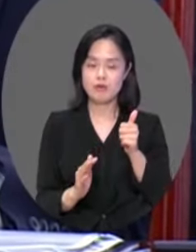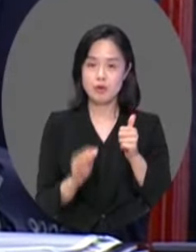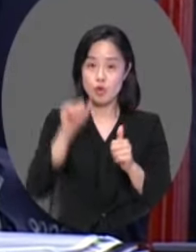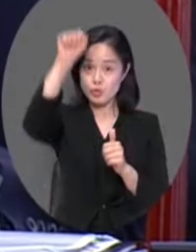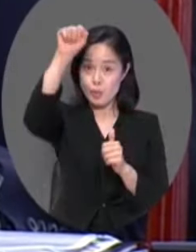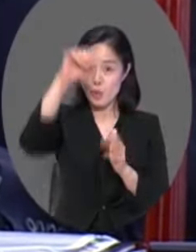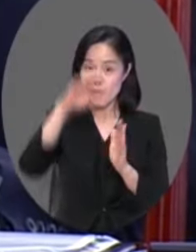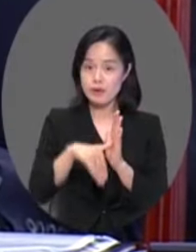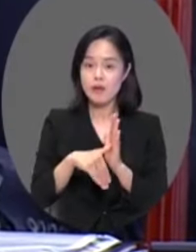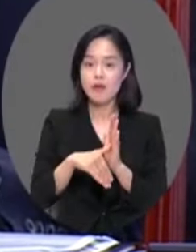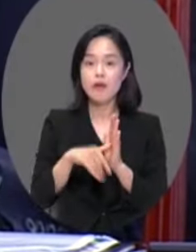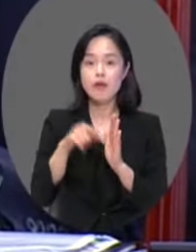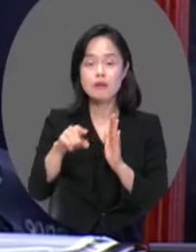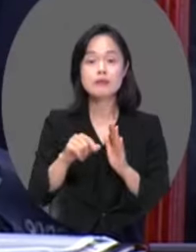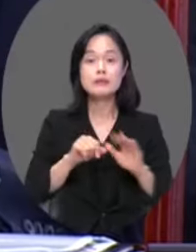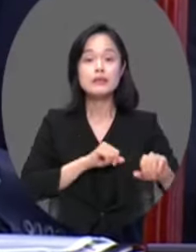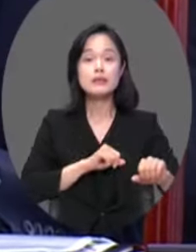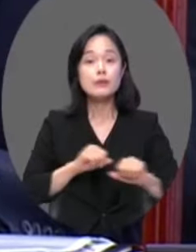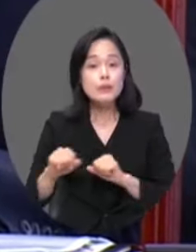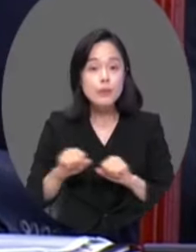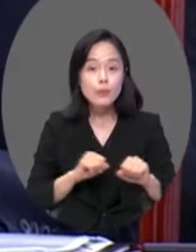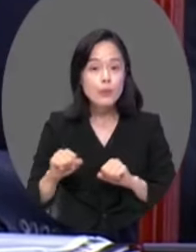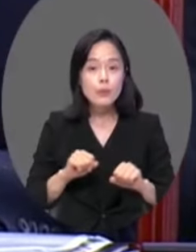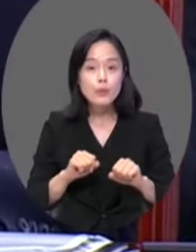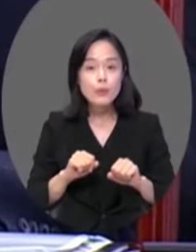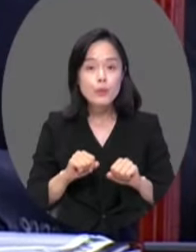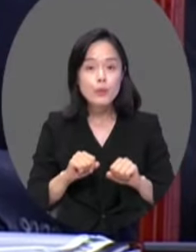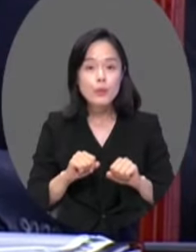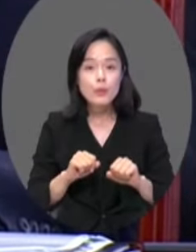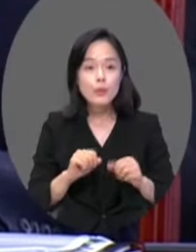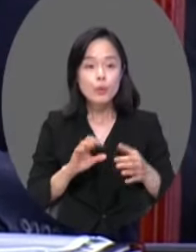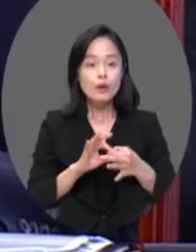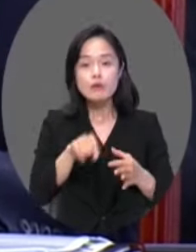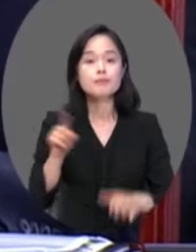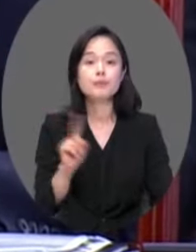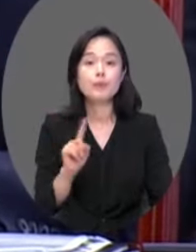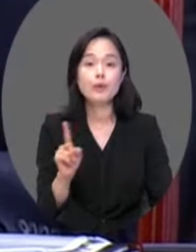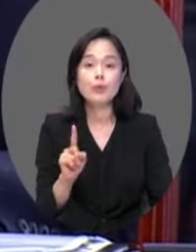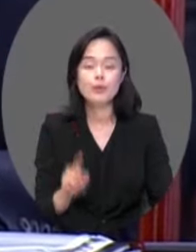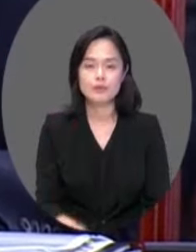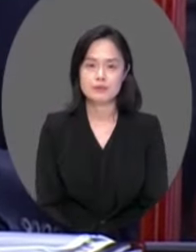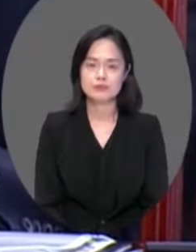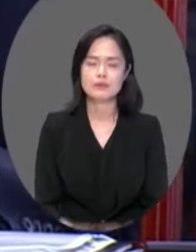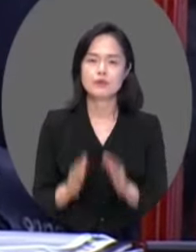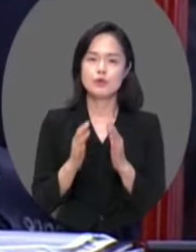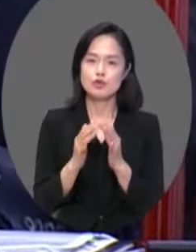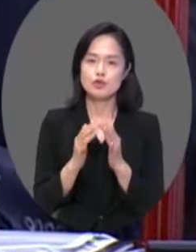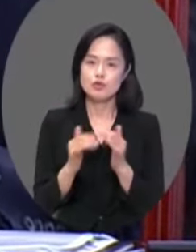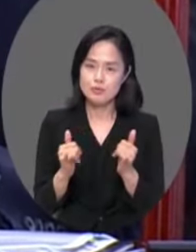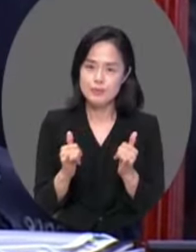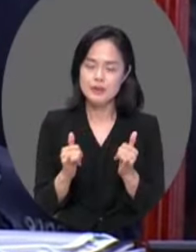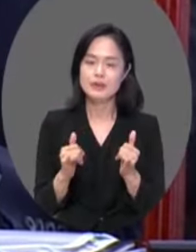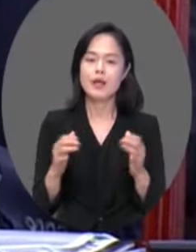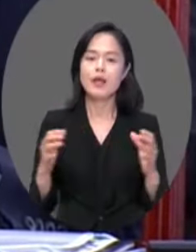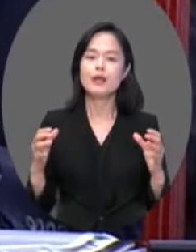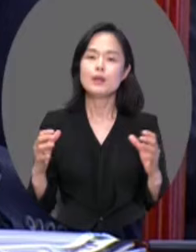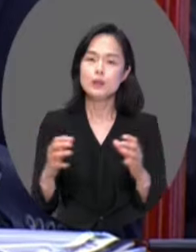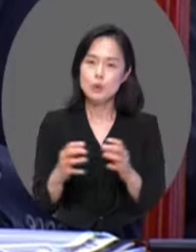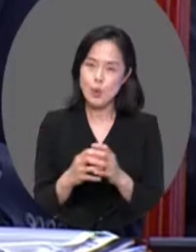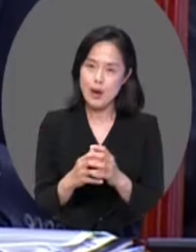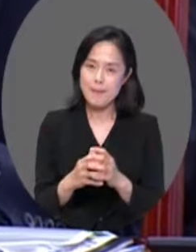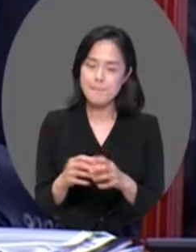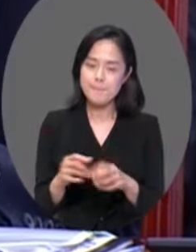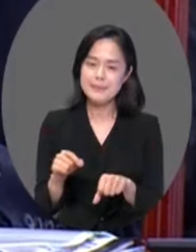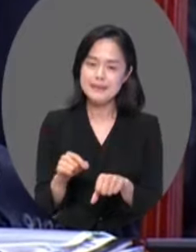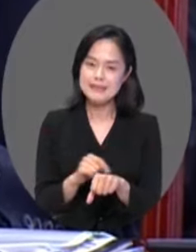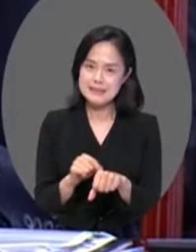네. 캠프에서는 그 국민통합특보라는 직함을 가지고 잠깐 활동을 했었습니다. 며칠 만에 사퇴하셨죠? 네?